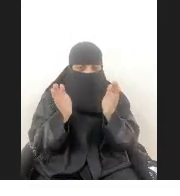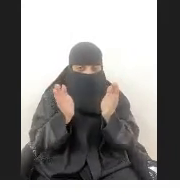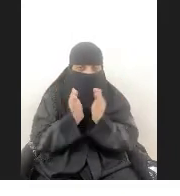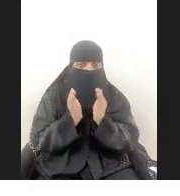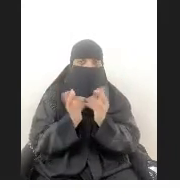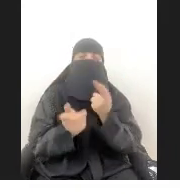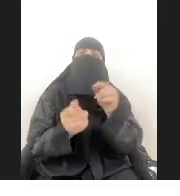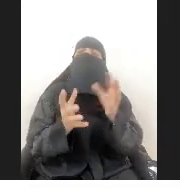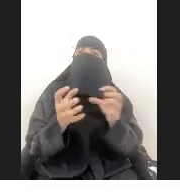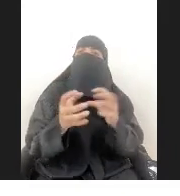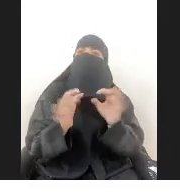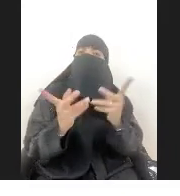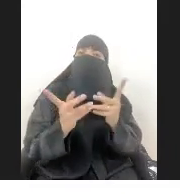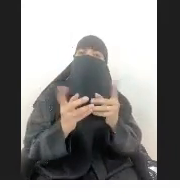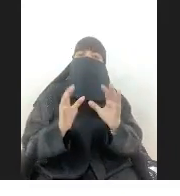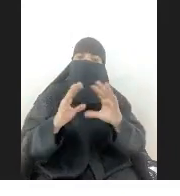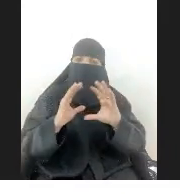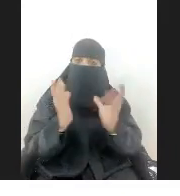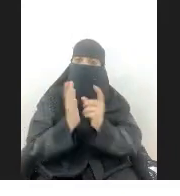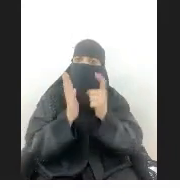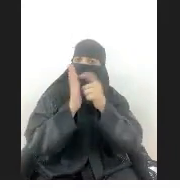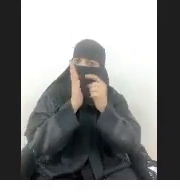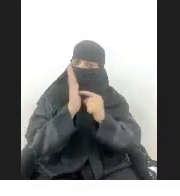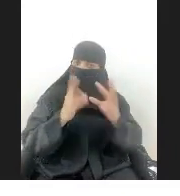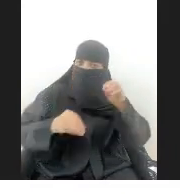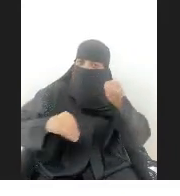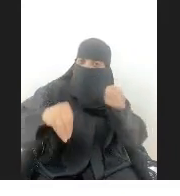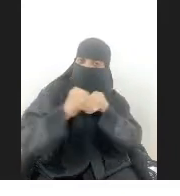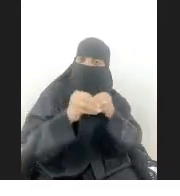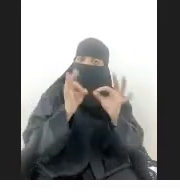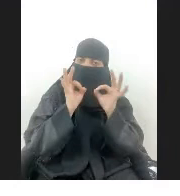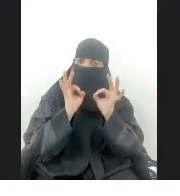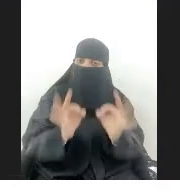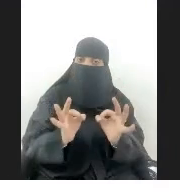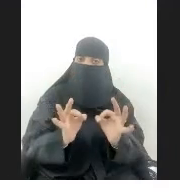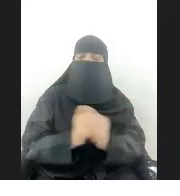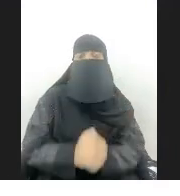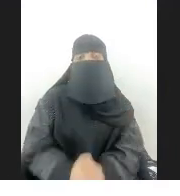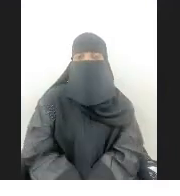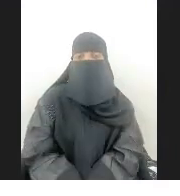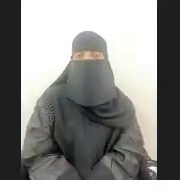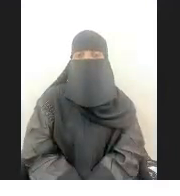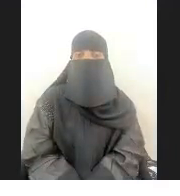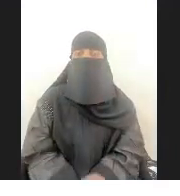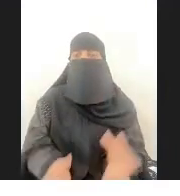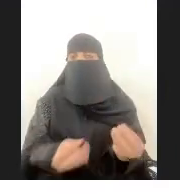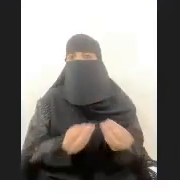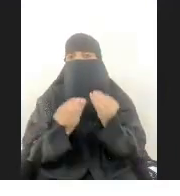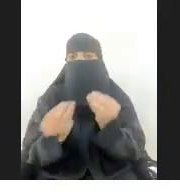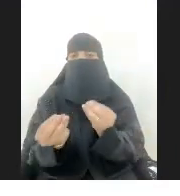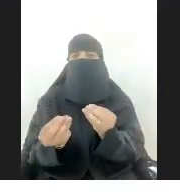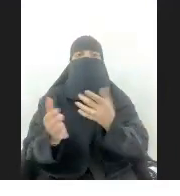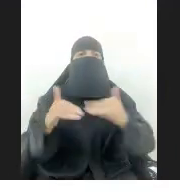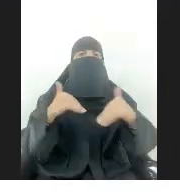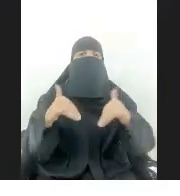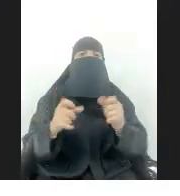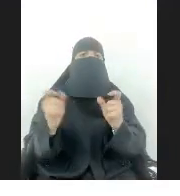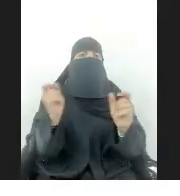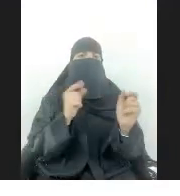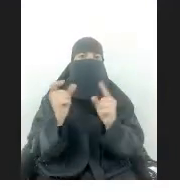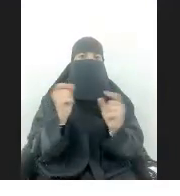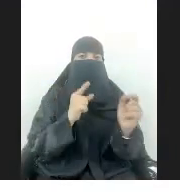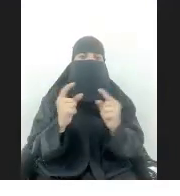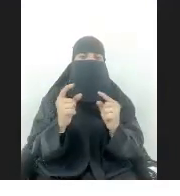بمحتوى منظم تنظيم فائق يقدم عبر بيئات التعلم عبر الإنترنت، سواء